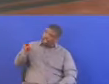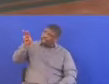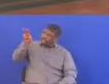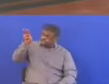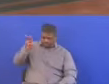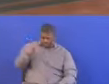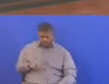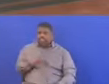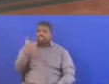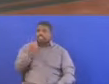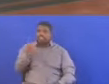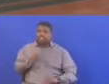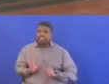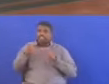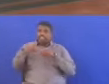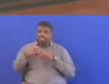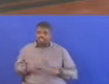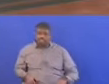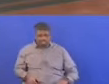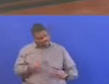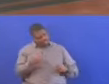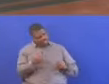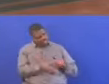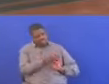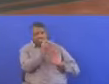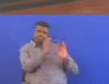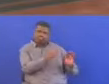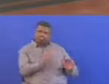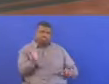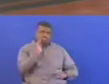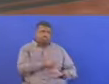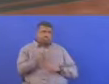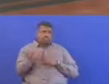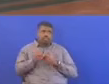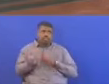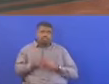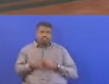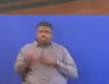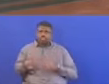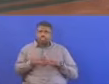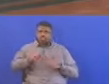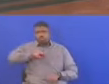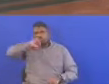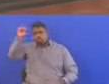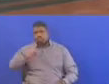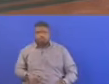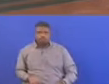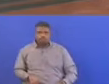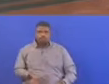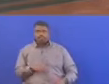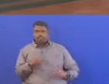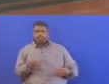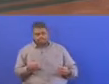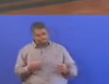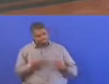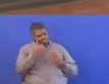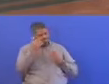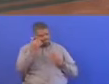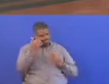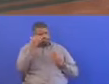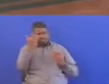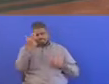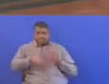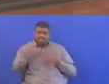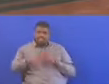taifa au Taifa Stars ikianza vema hivi karibuni katika michezo ya kufuzu finali za kombe la mataifa ya Afrika,